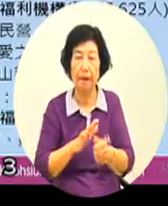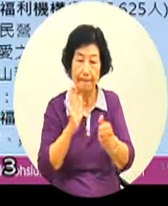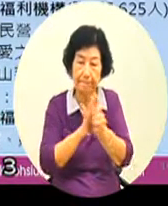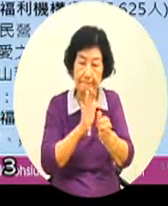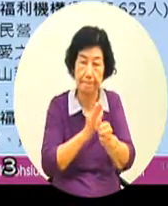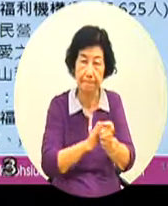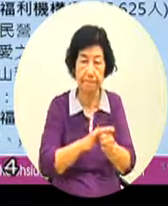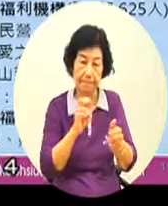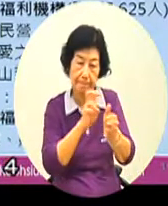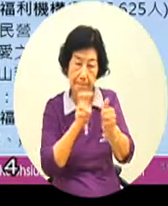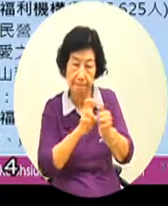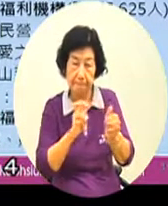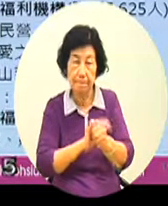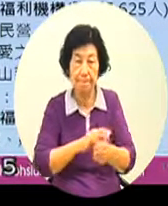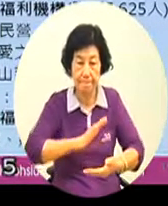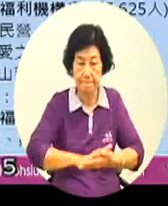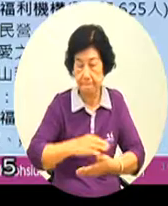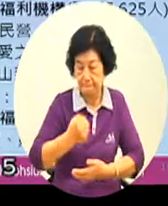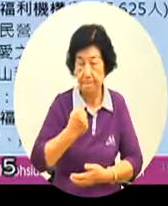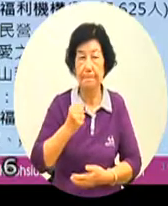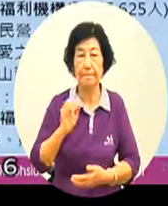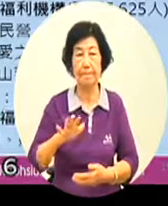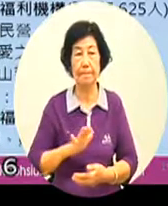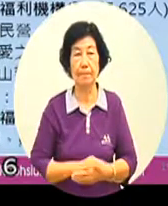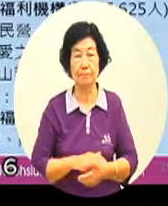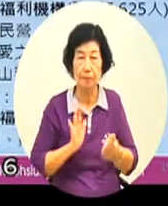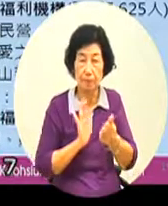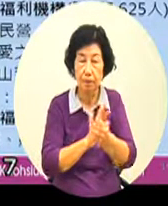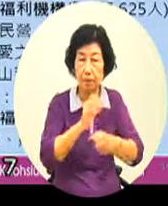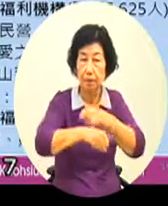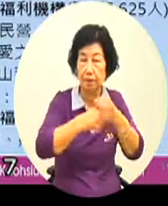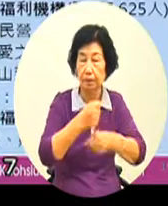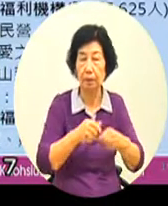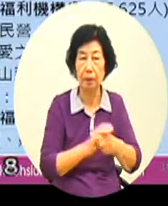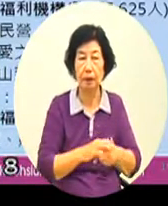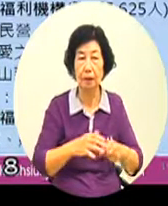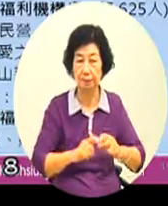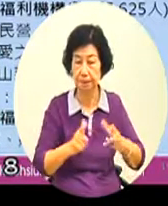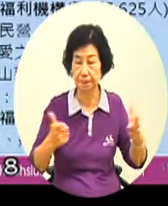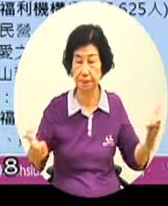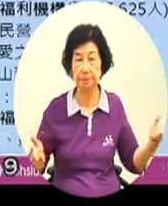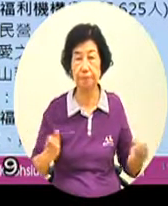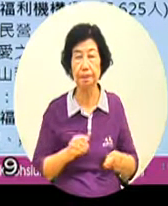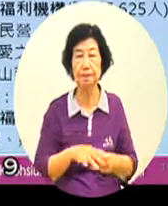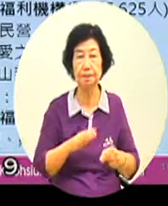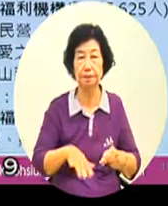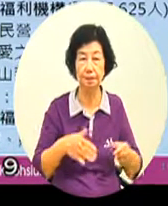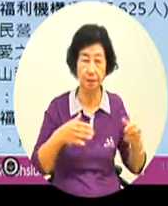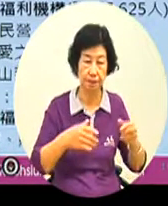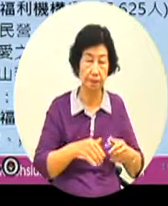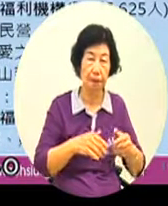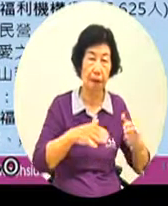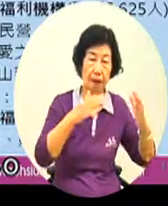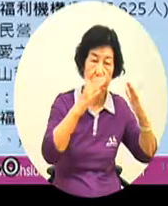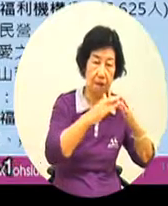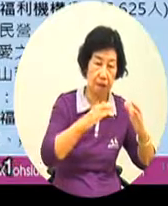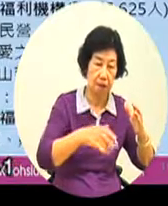们推动所谓的多元照顾服务的方案，我们有居家照顾服务，也